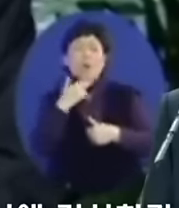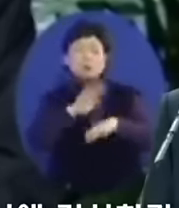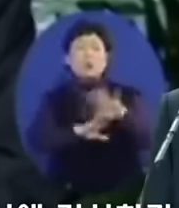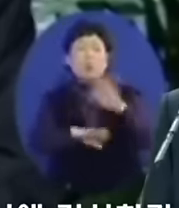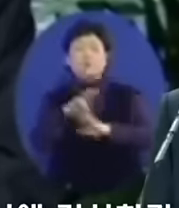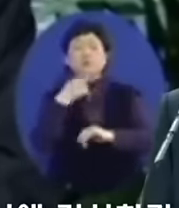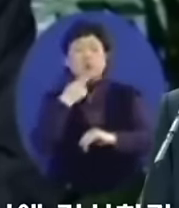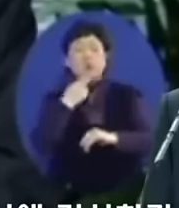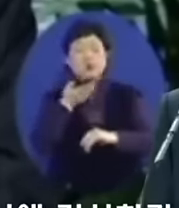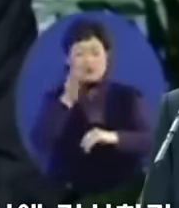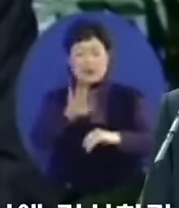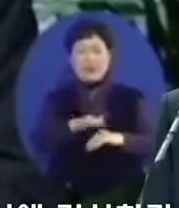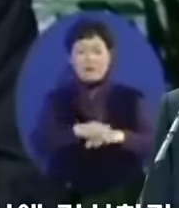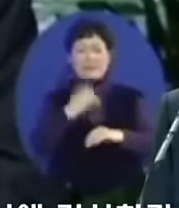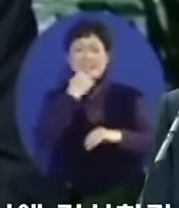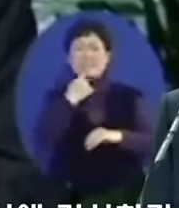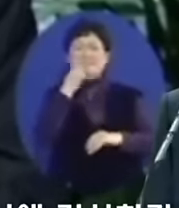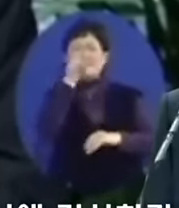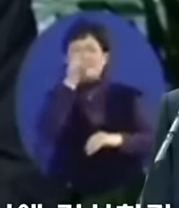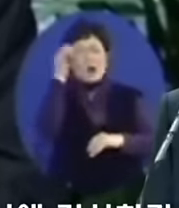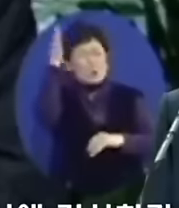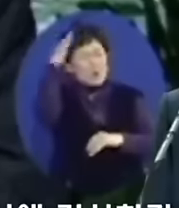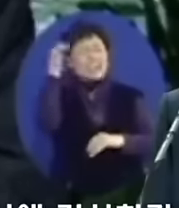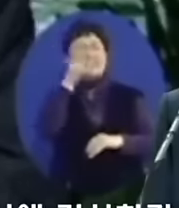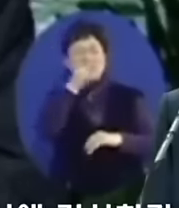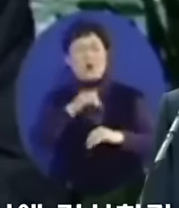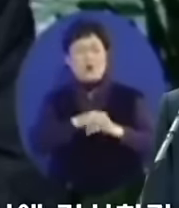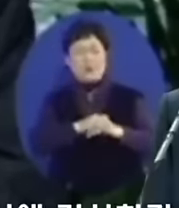없지만은 입이 있고 머리가 있고